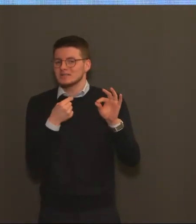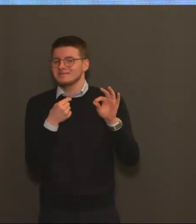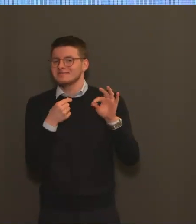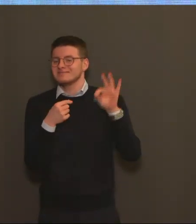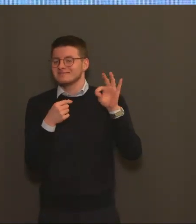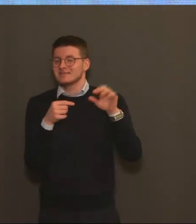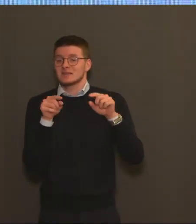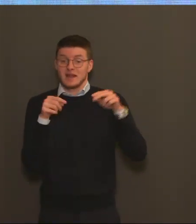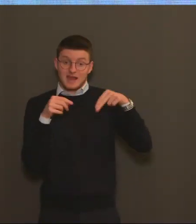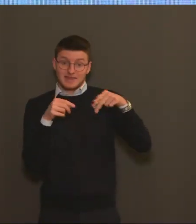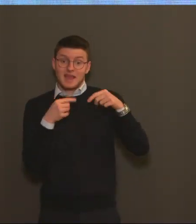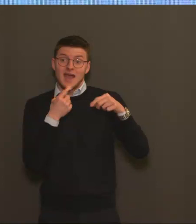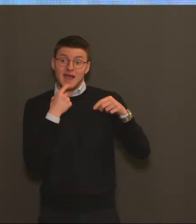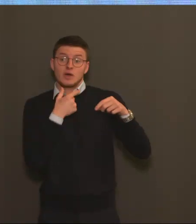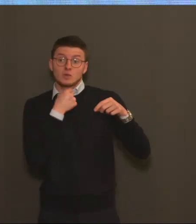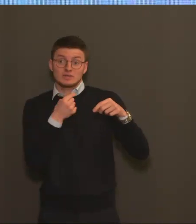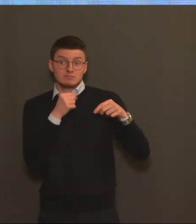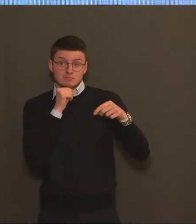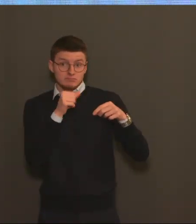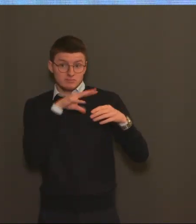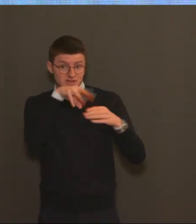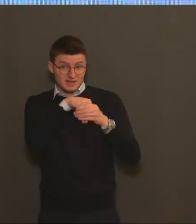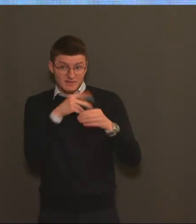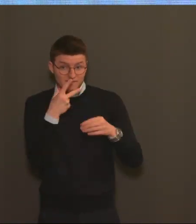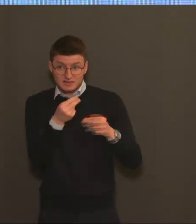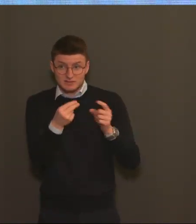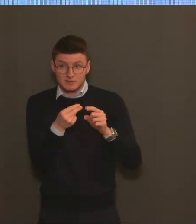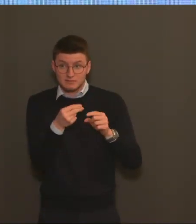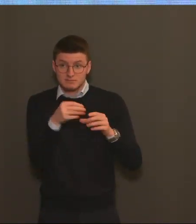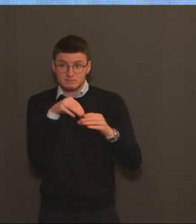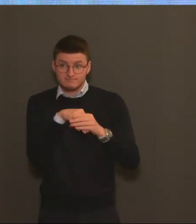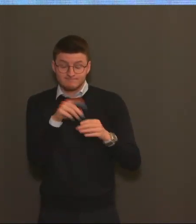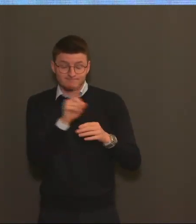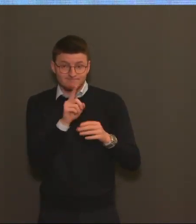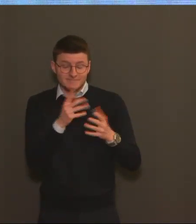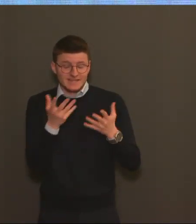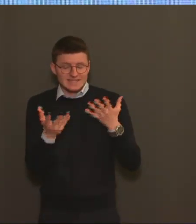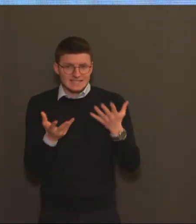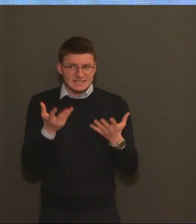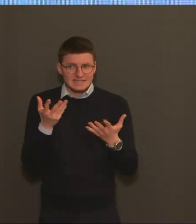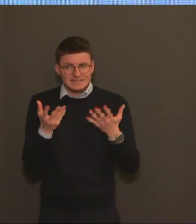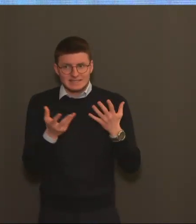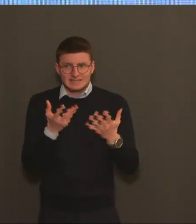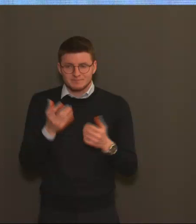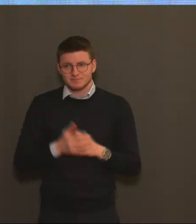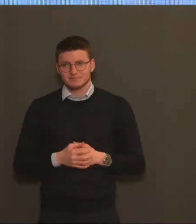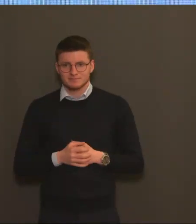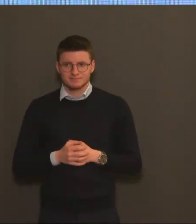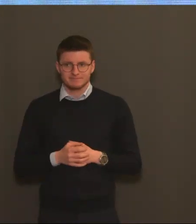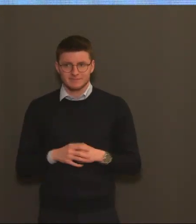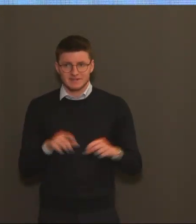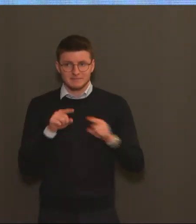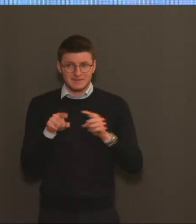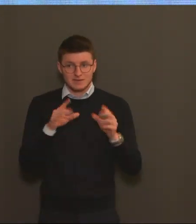vaccin. Nu, wat is wel belangrijk voor de evaluatie van vaccins in het veld en in klinische studies?